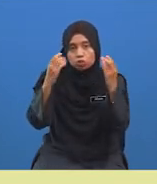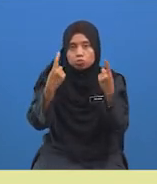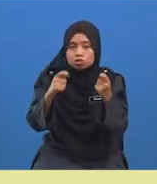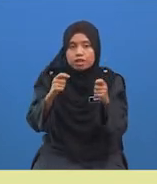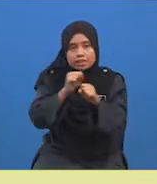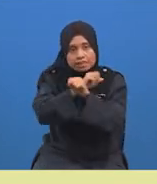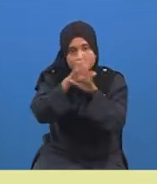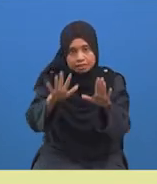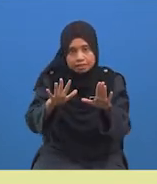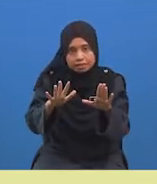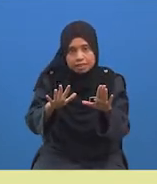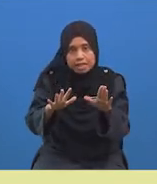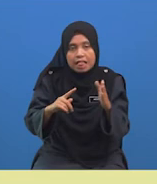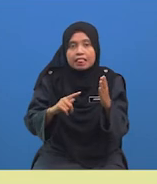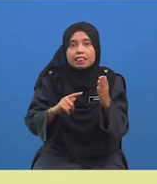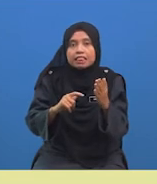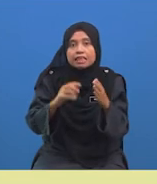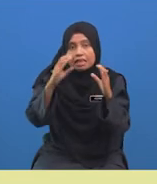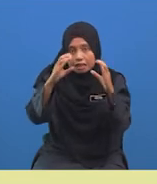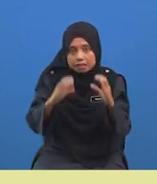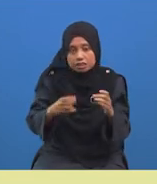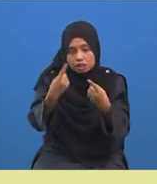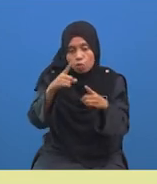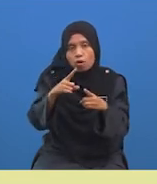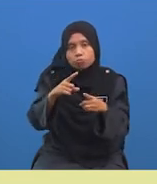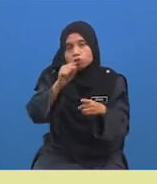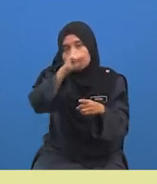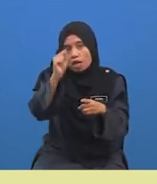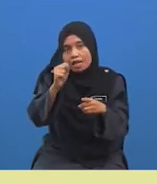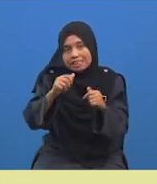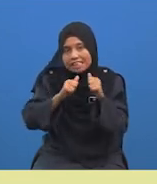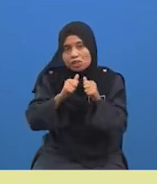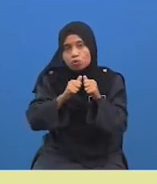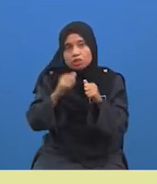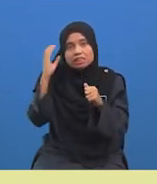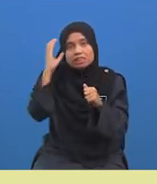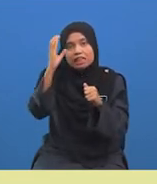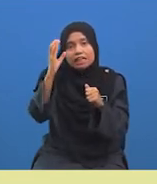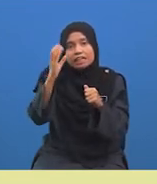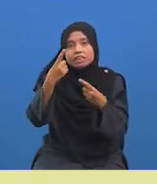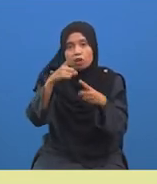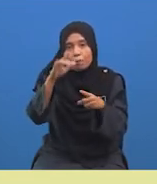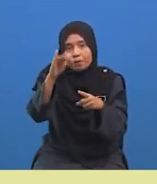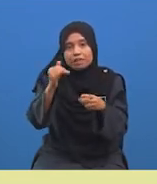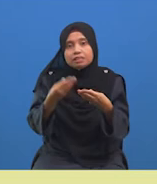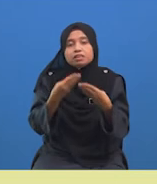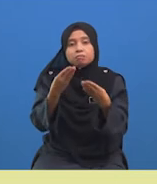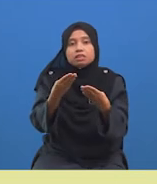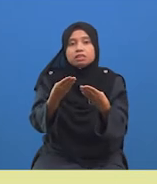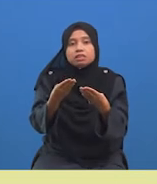sudah menjelaskan teknik menjawab soalan mengikut cadangan jawapan yang